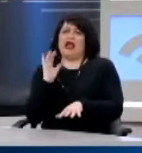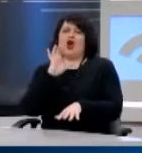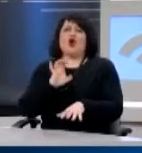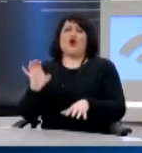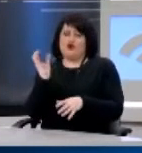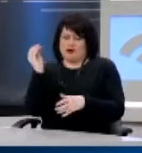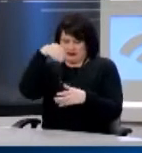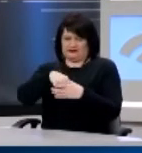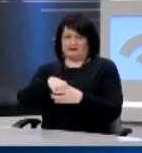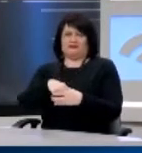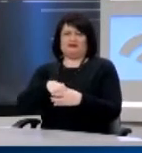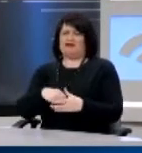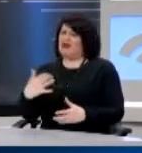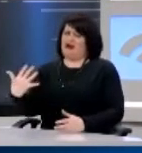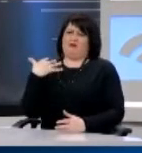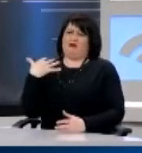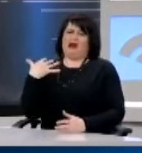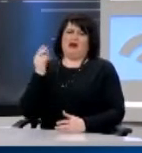αλλά αποτελεί πλούτο.